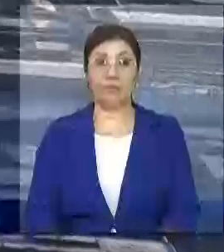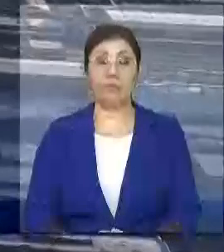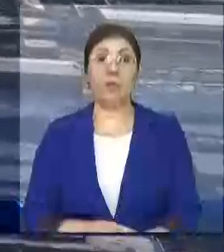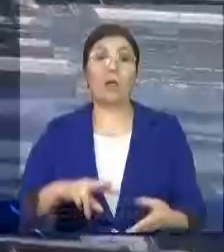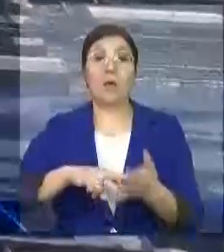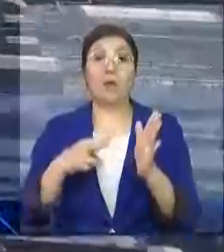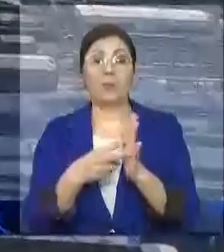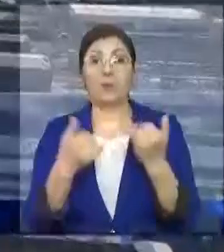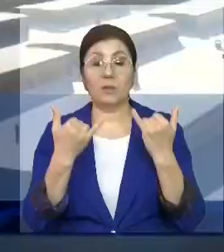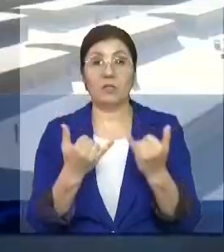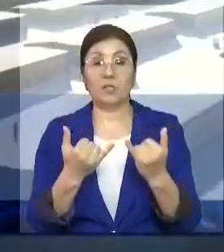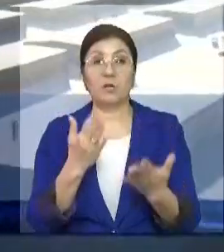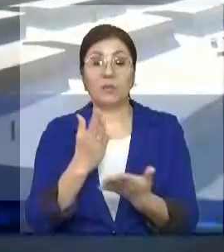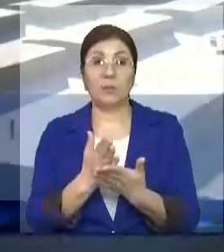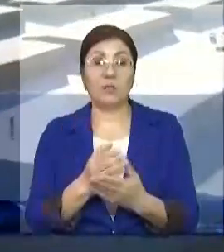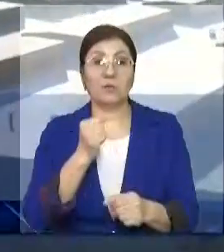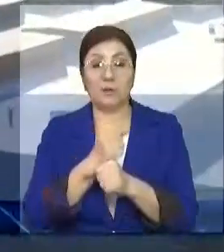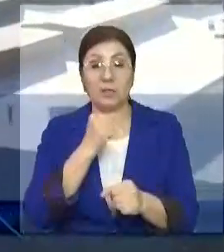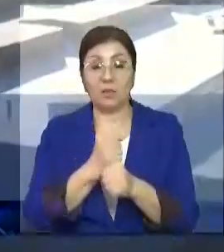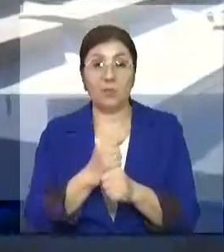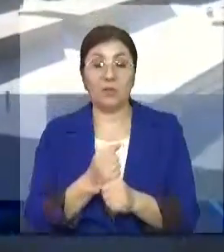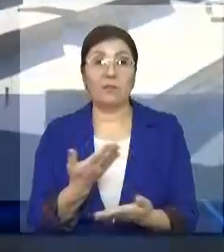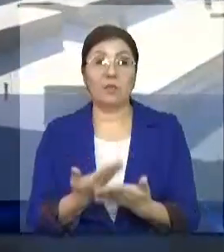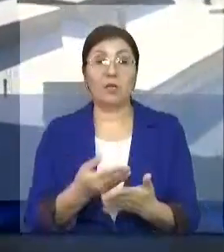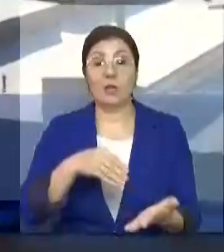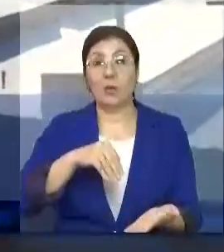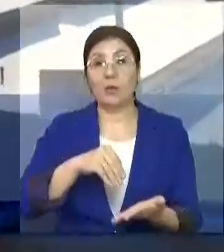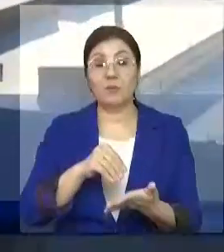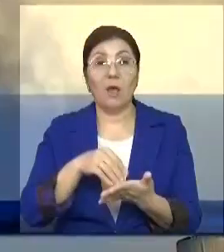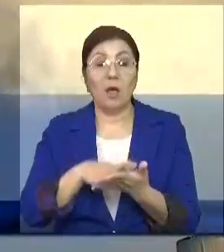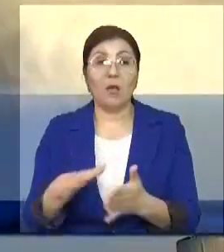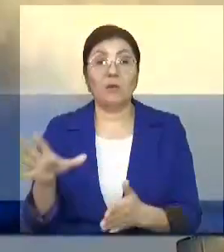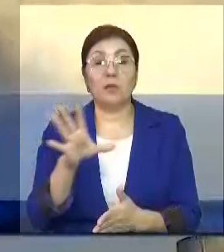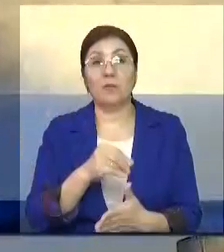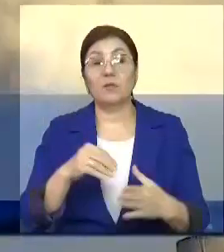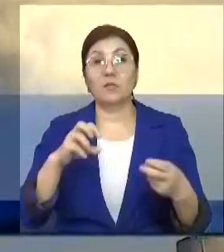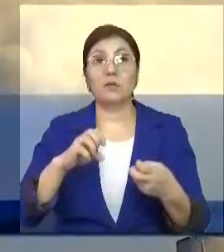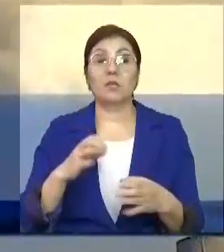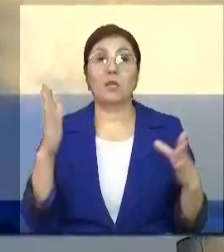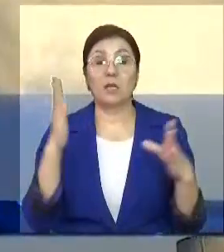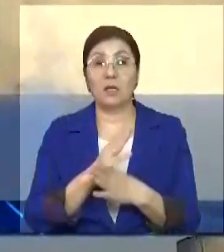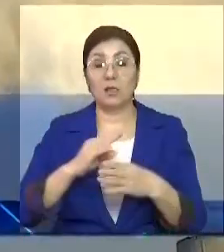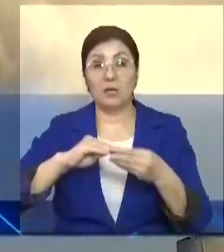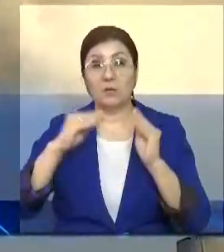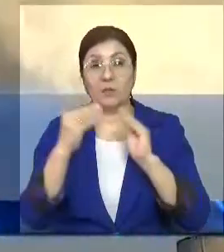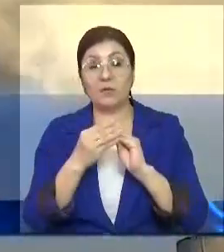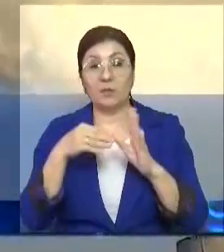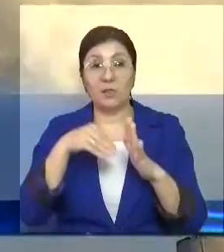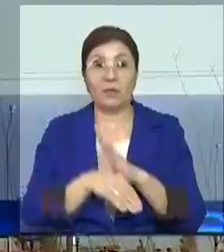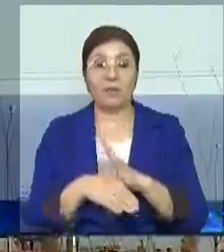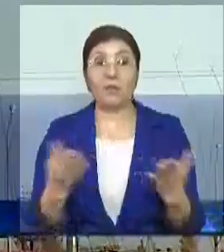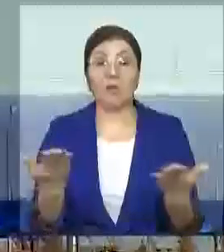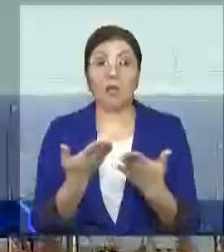Дорожная карта на данный момент находится в разработке. В нее будут заложены все экологические проблемы, имеющиеся в нашем регионе, в том числе и